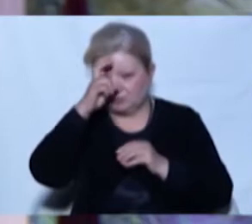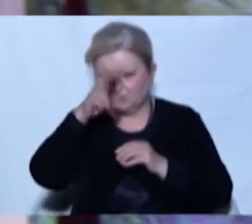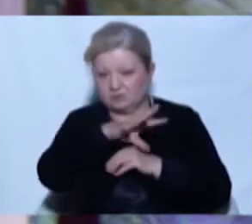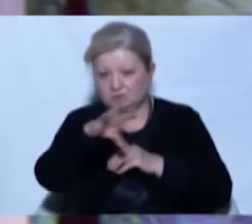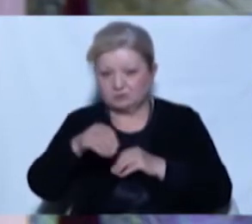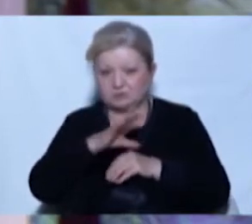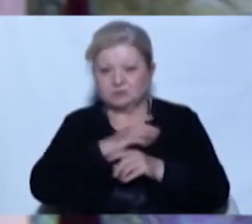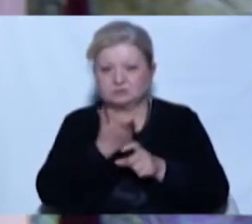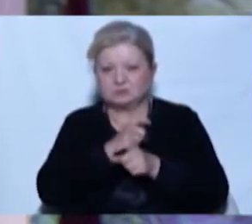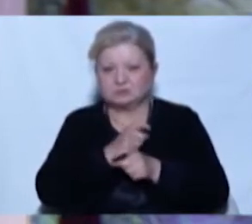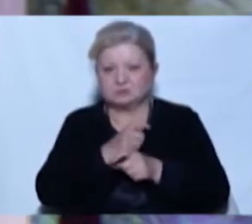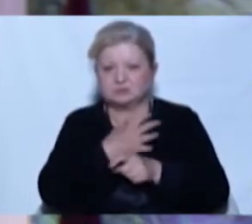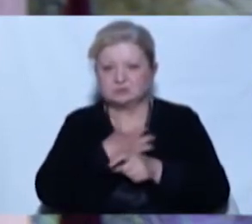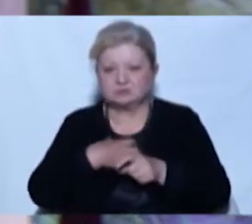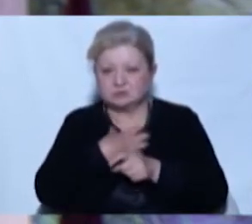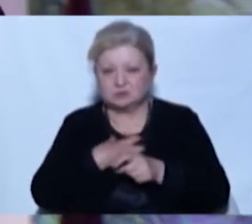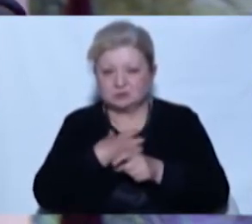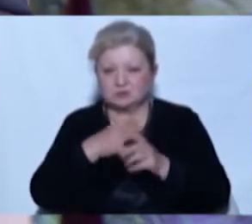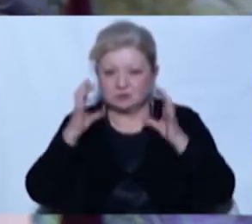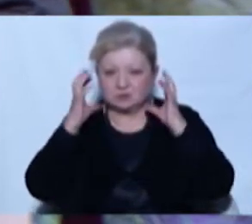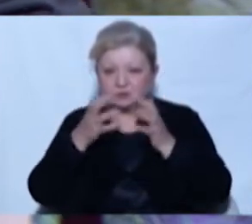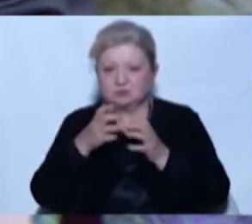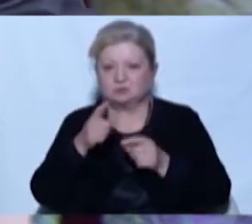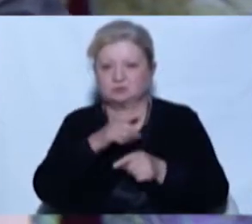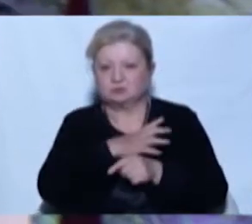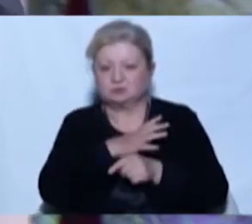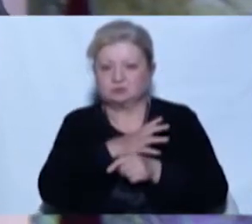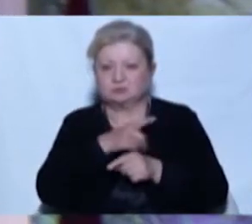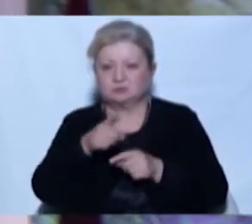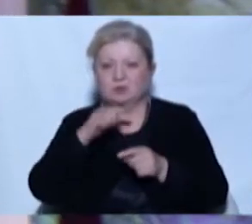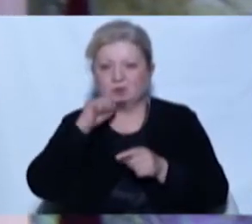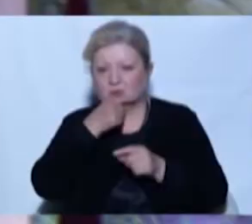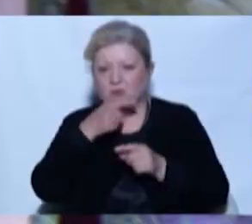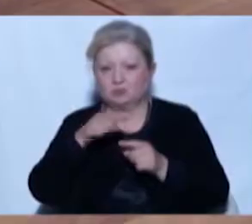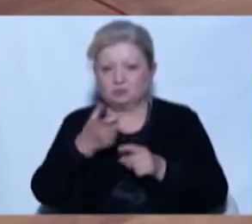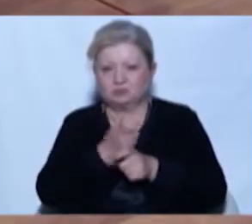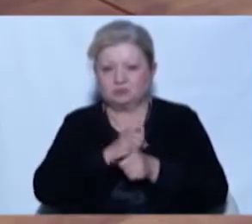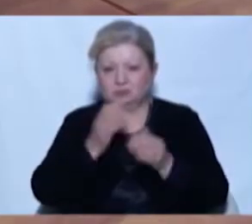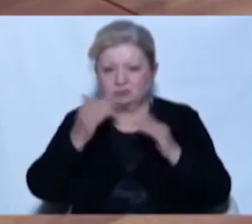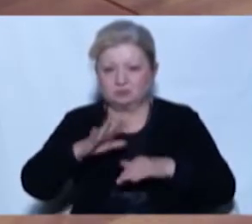ერთად სერიოზული პრობლემების წინაშე აღმოჩნდნენ. ერთიანმა ეკონომიკამ პრინციპში